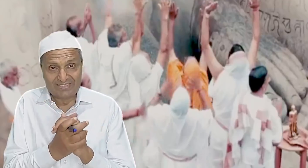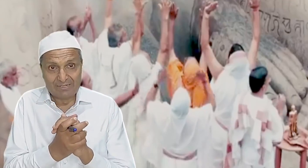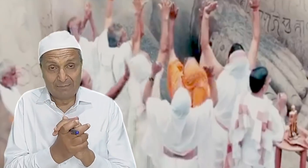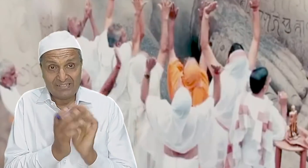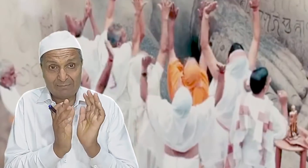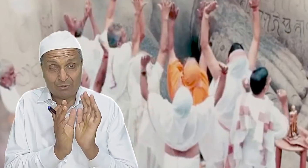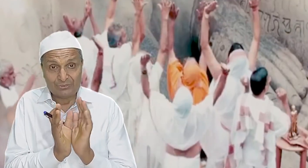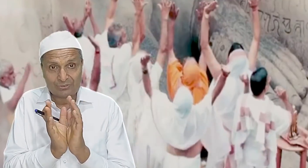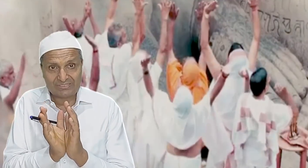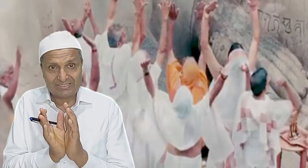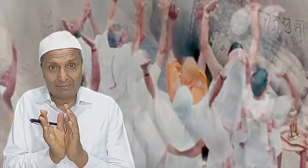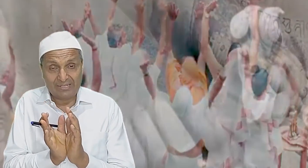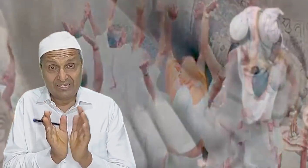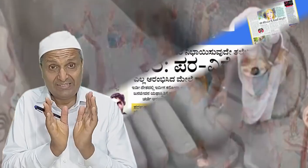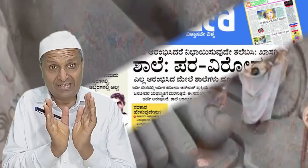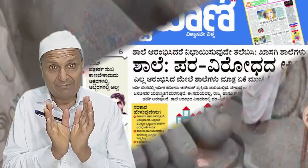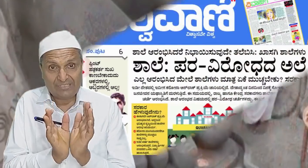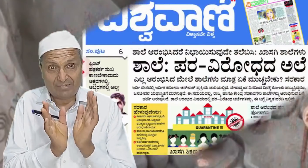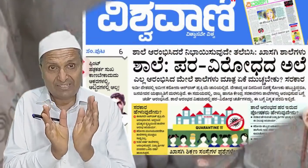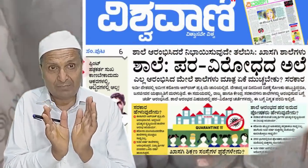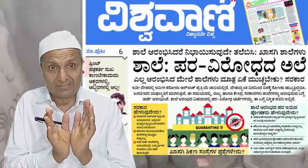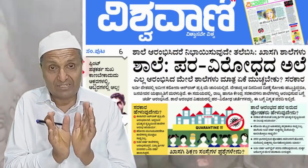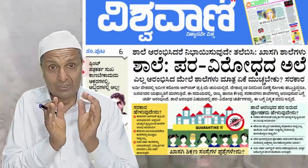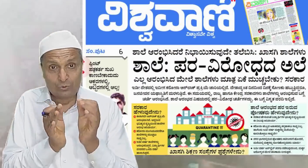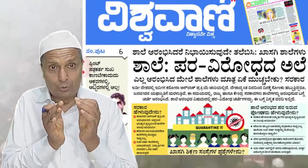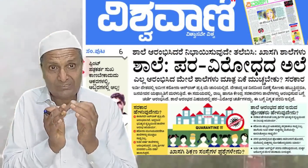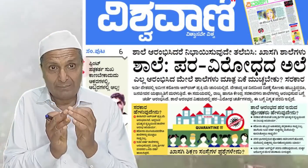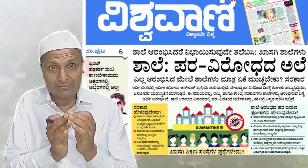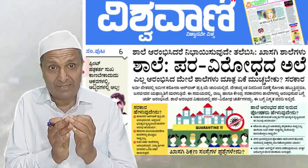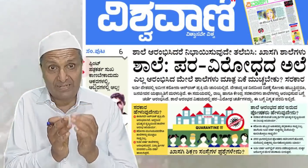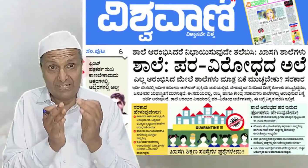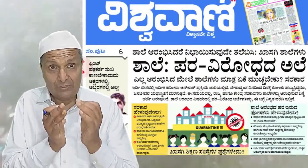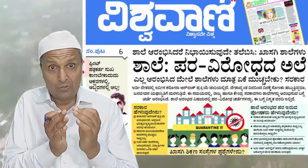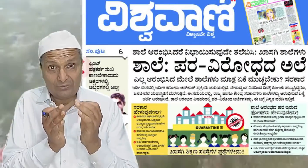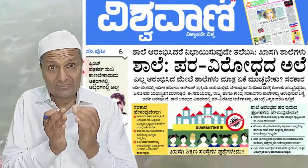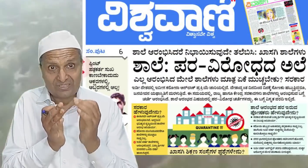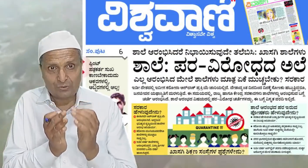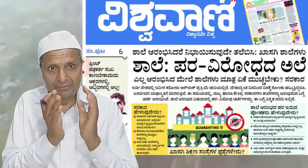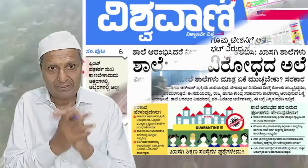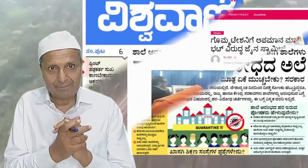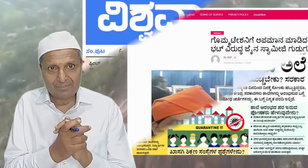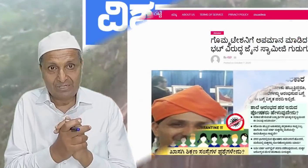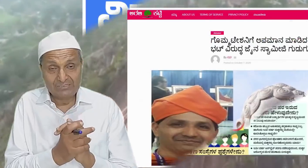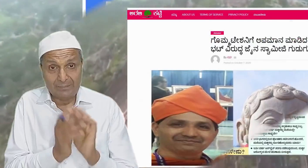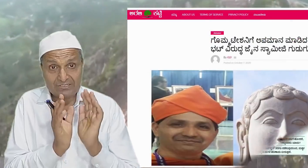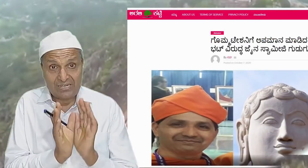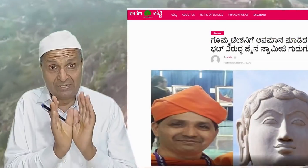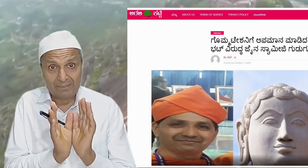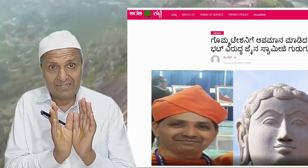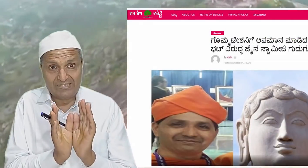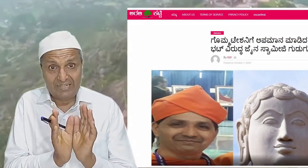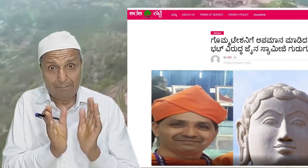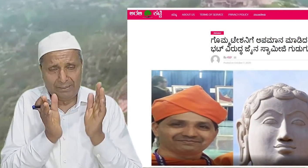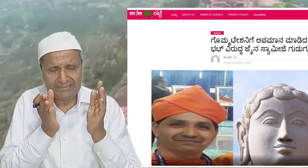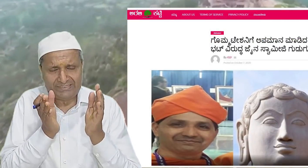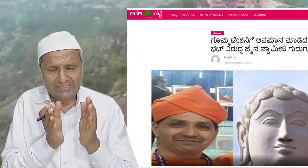और इसके बारे में याद है आपको, जो दृश्य देख रहे हैं यह विजयवाणी अखबार था 2020 में 9-10 अक्टूबर में, जब इसने